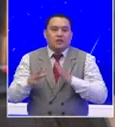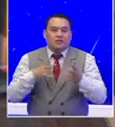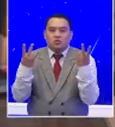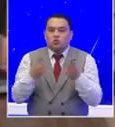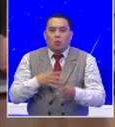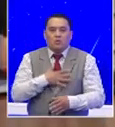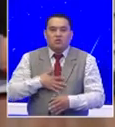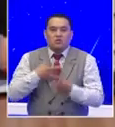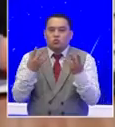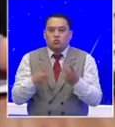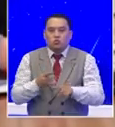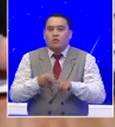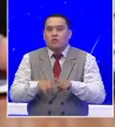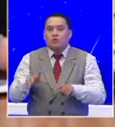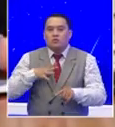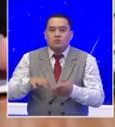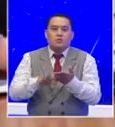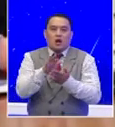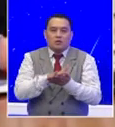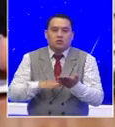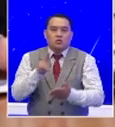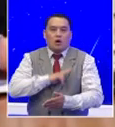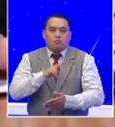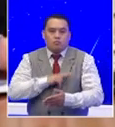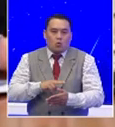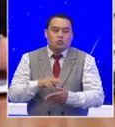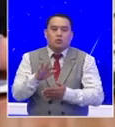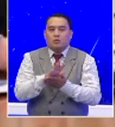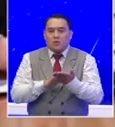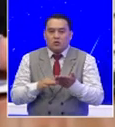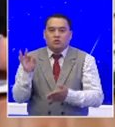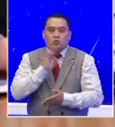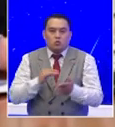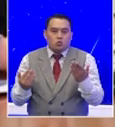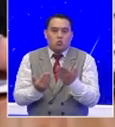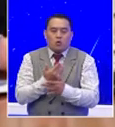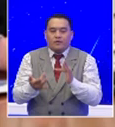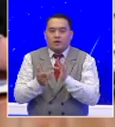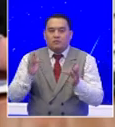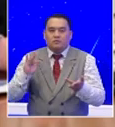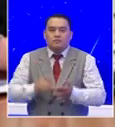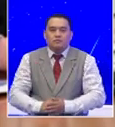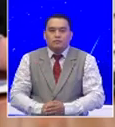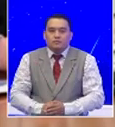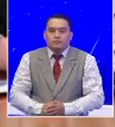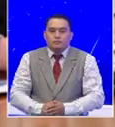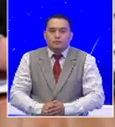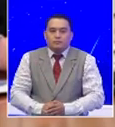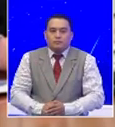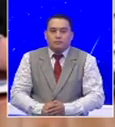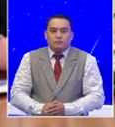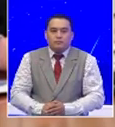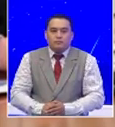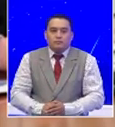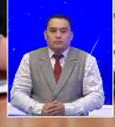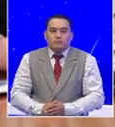и беспокойства нет. Елбасы продолжает работать дистанционно, используя современные каналы коммуникации.